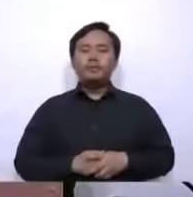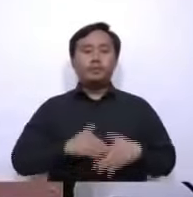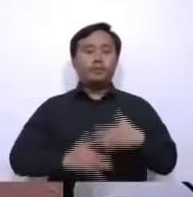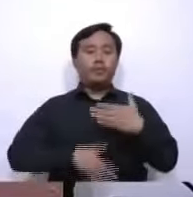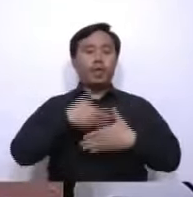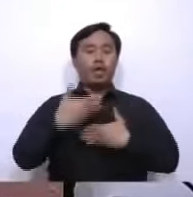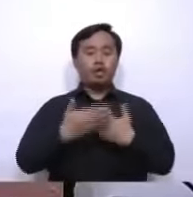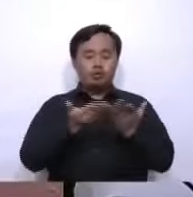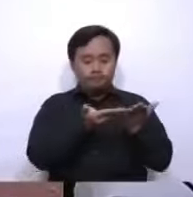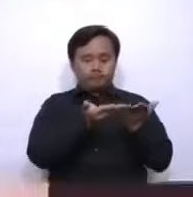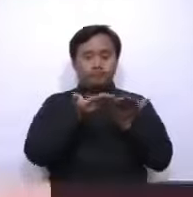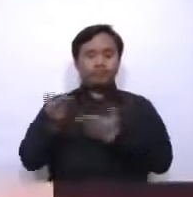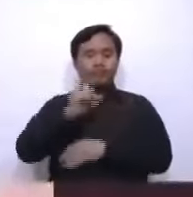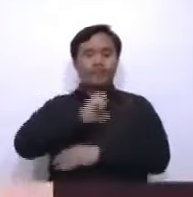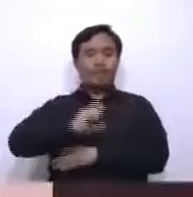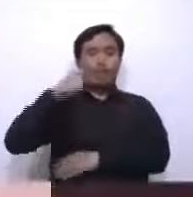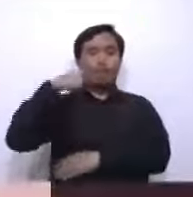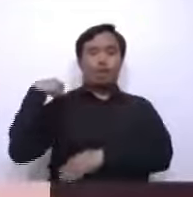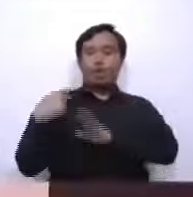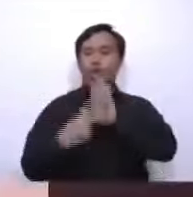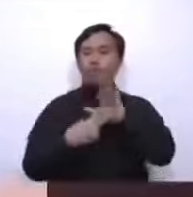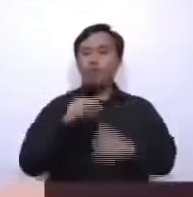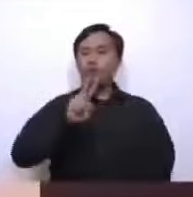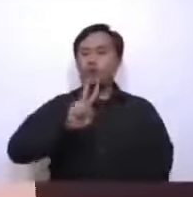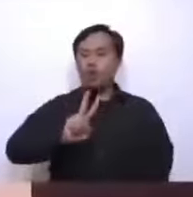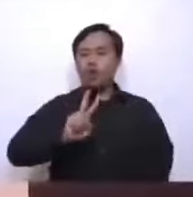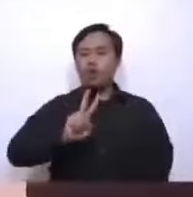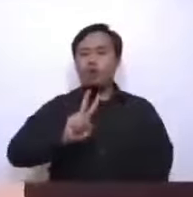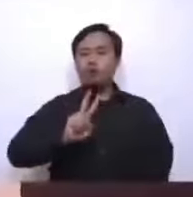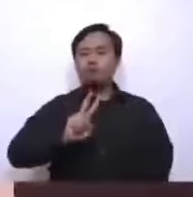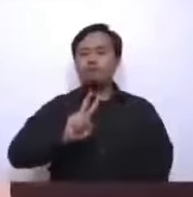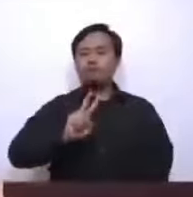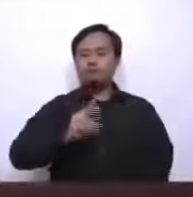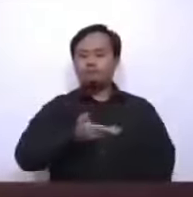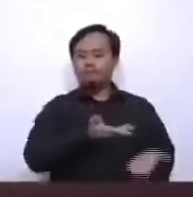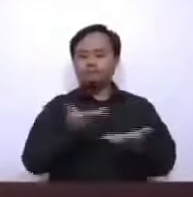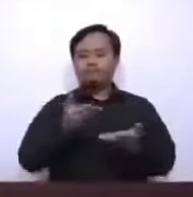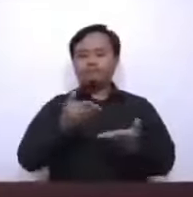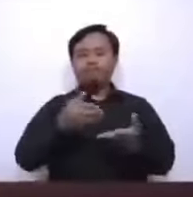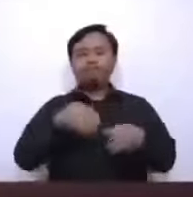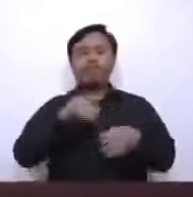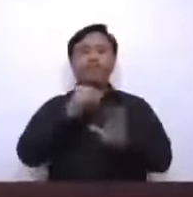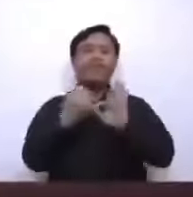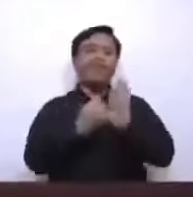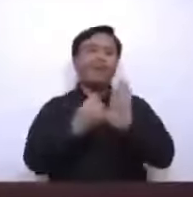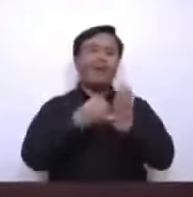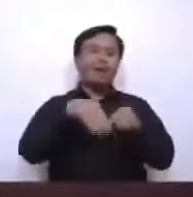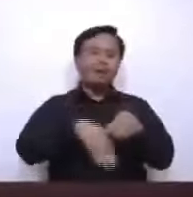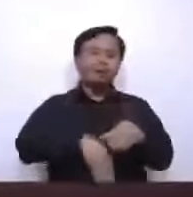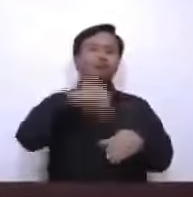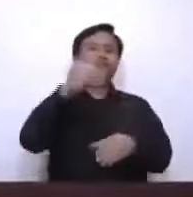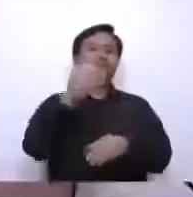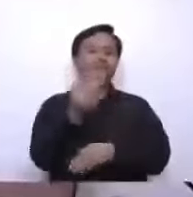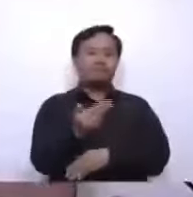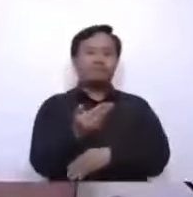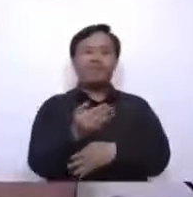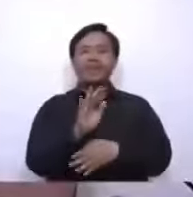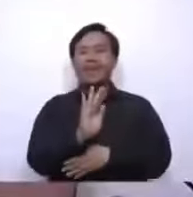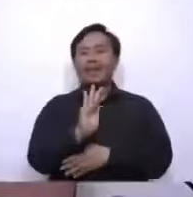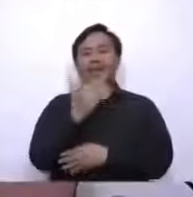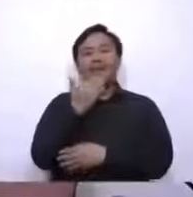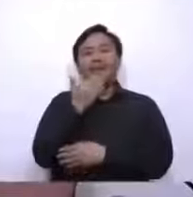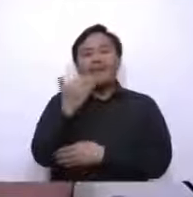Selanjutnya saya persilakan kepada calon gubernur nomor urut 2 untuk mengambil indikator dari wadah kaca. Nanti akan